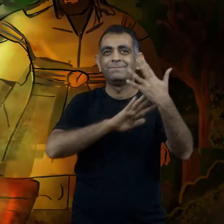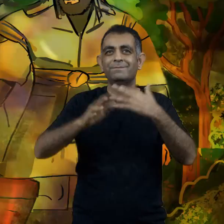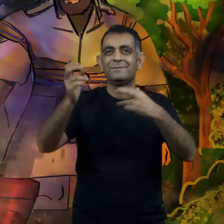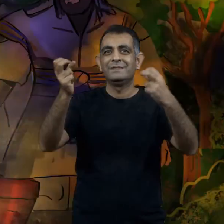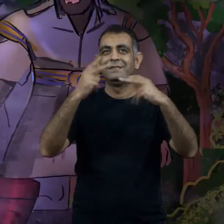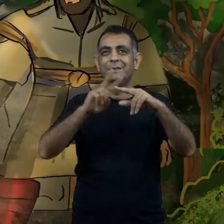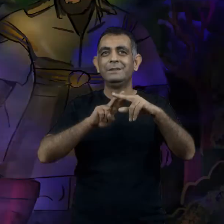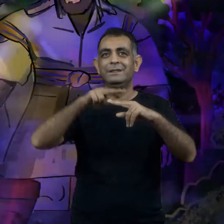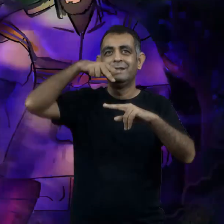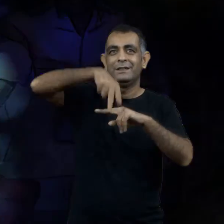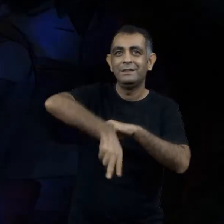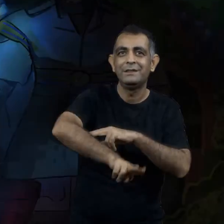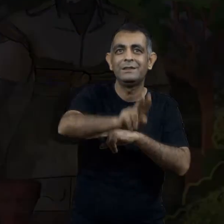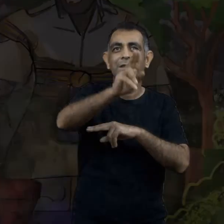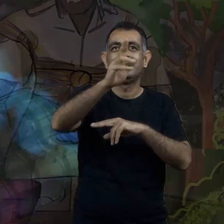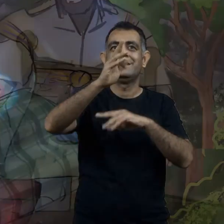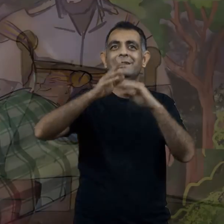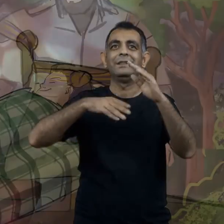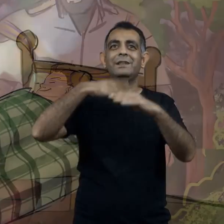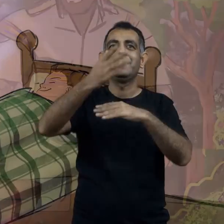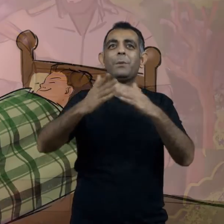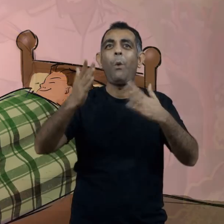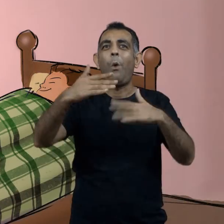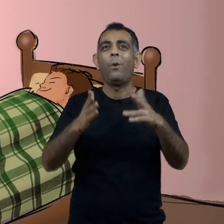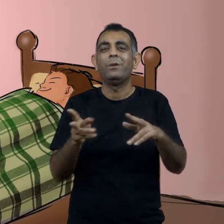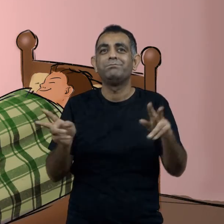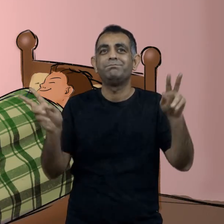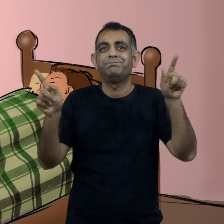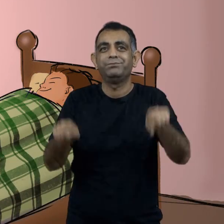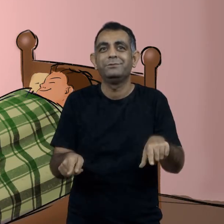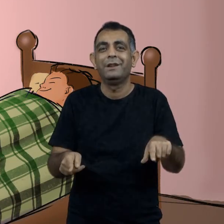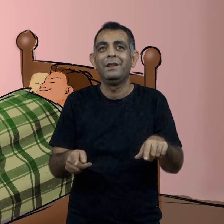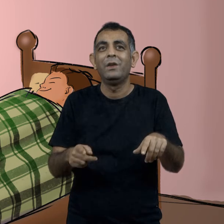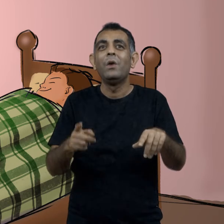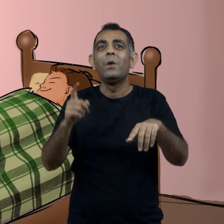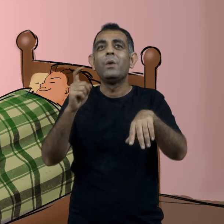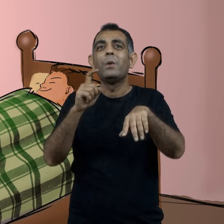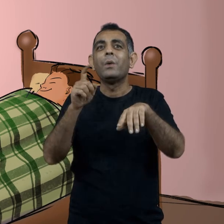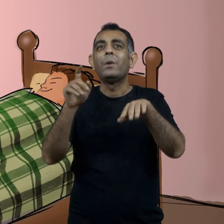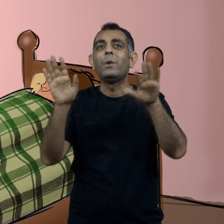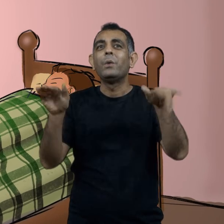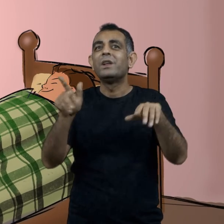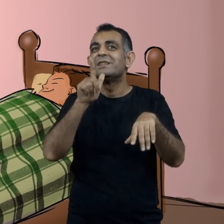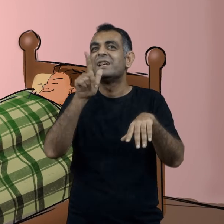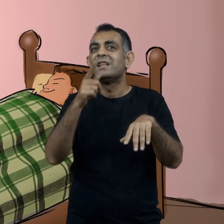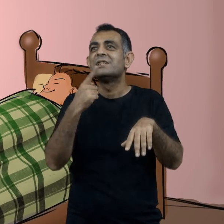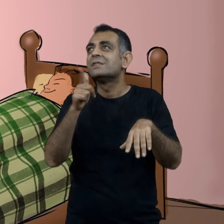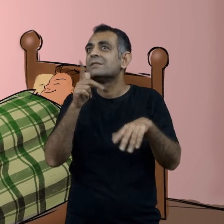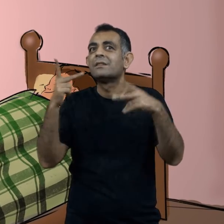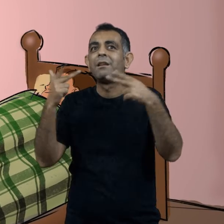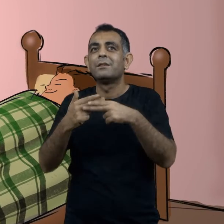aldı. Sihirli bir kaydıraktan geçip kendilerini odalarında buldular. Guguklu saatin